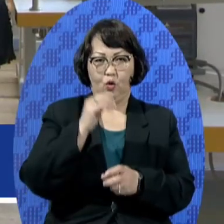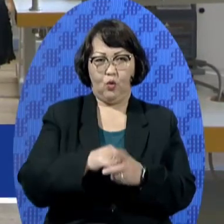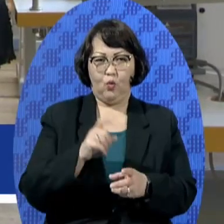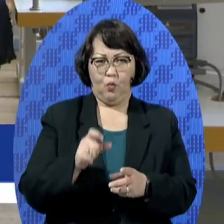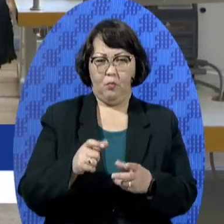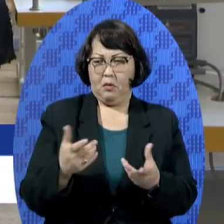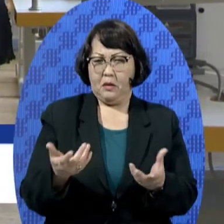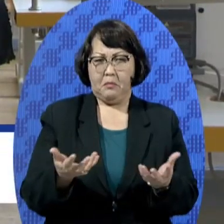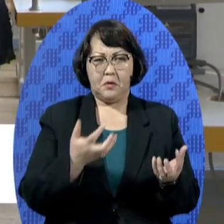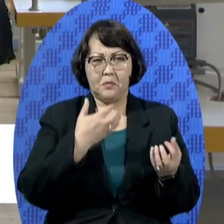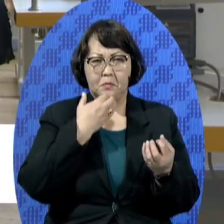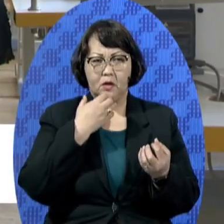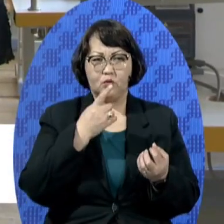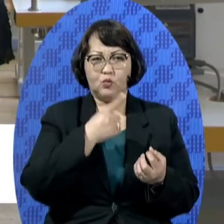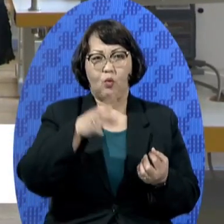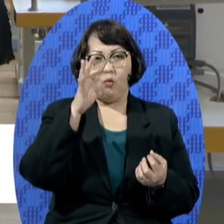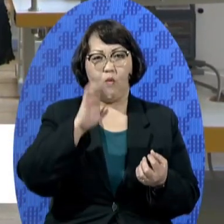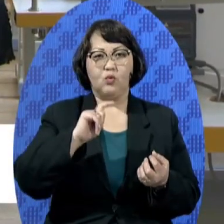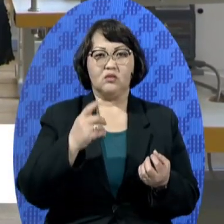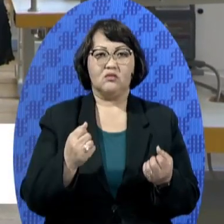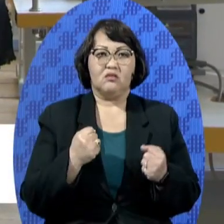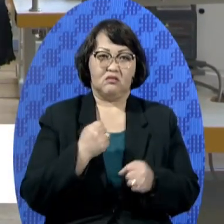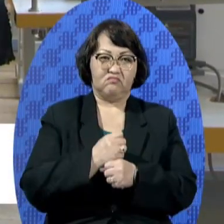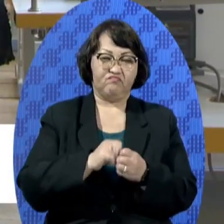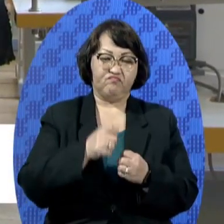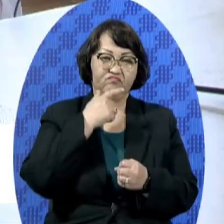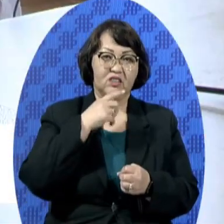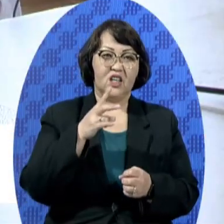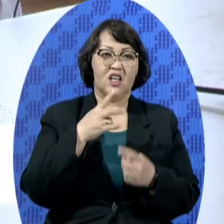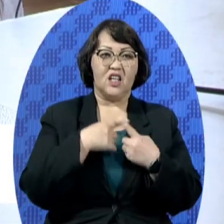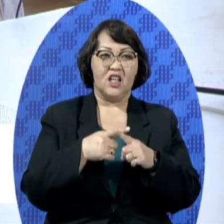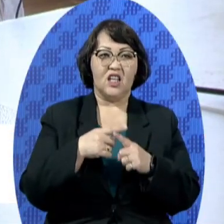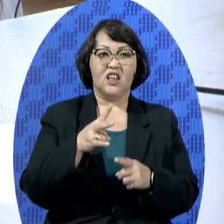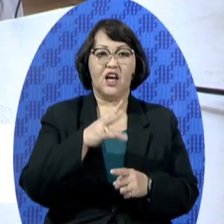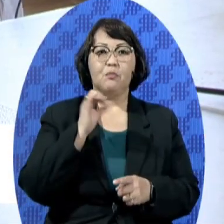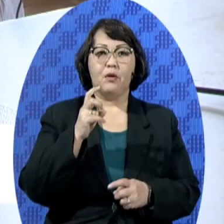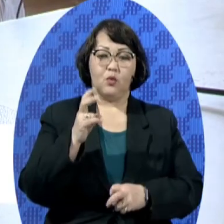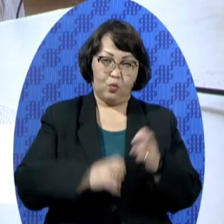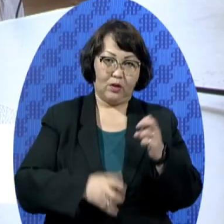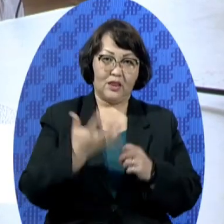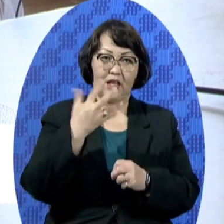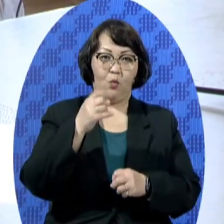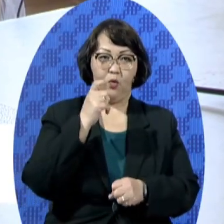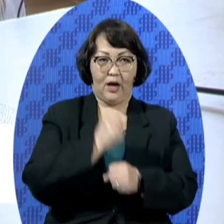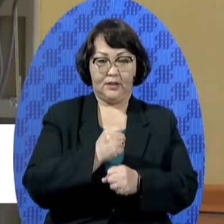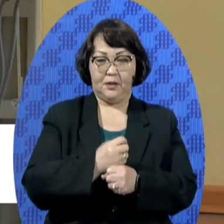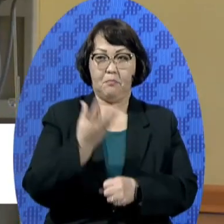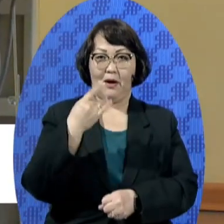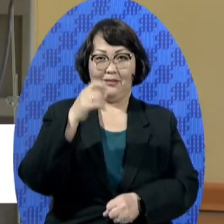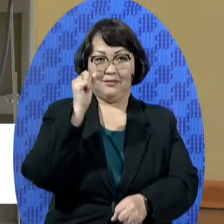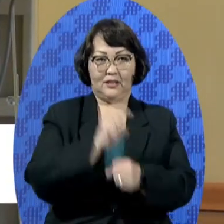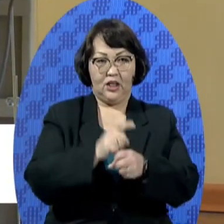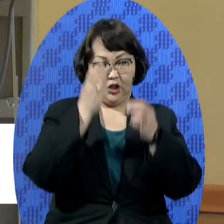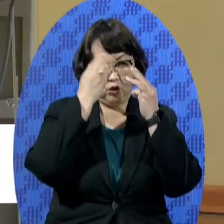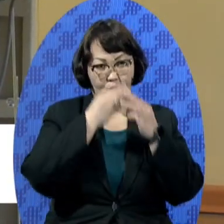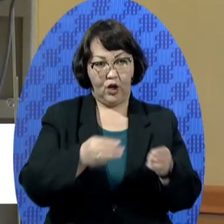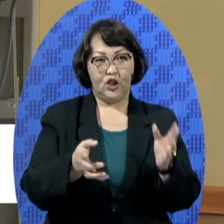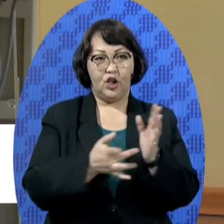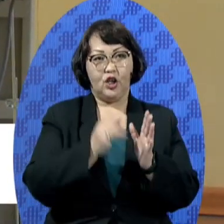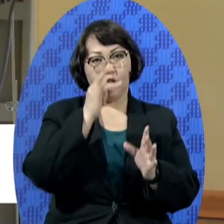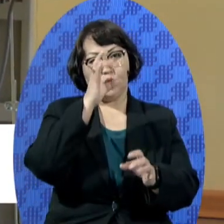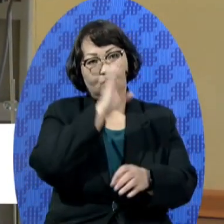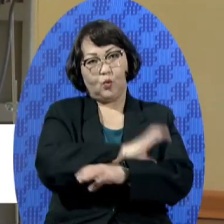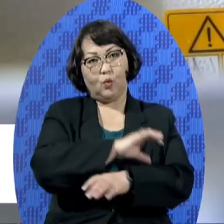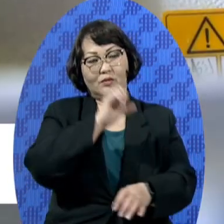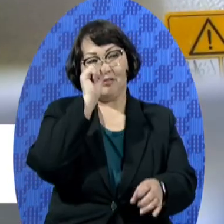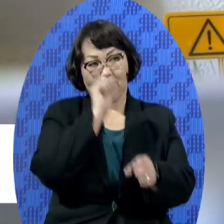хүчин чадлаараа ажиллаж чадахгүй байна л да. Жишээ нь нэхмлийн үйлдвэрлэлийн технологич мэрэгчлэлтэй 50 хүнийг ажлын байрны захиалга, шинжилгээ ухааны технологийн сургуулийн үйлдвэр